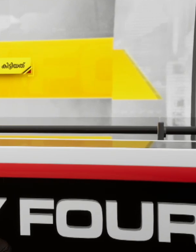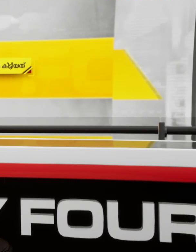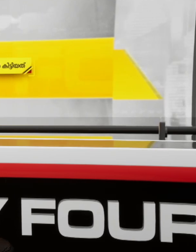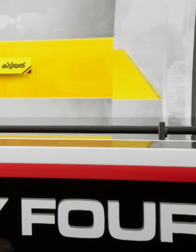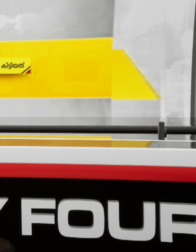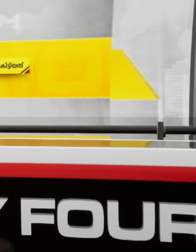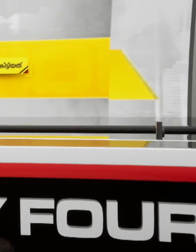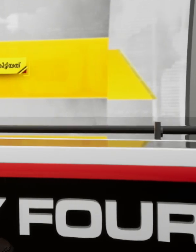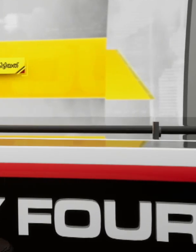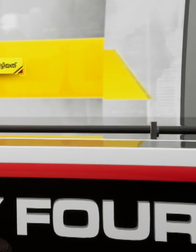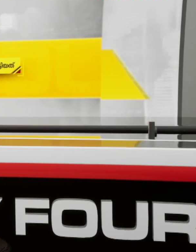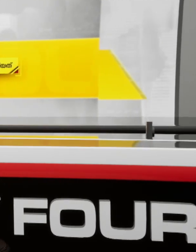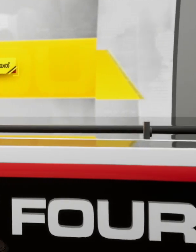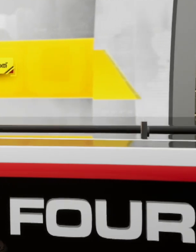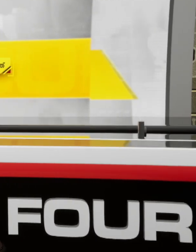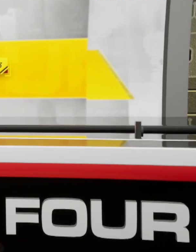പുതിയ വിവരങ്ങൾ അലക്സ്?